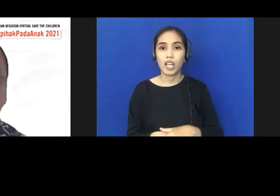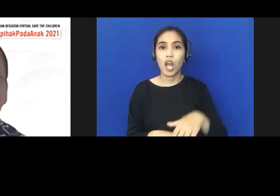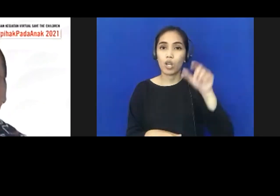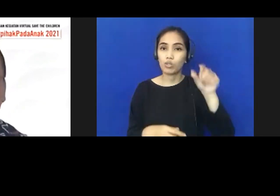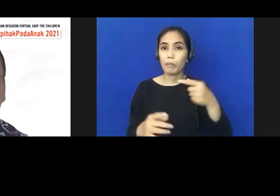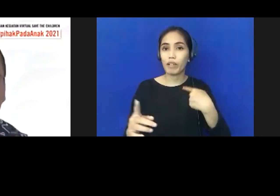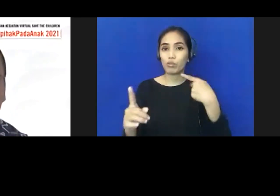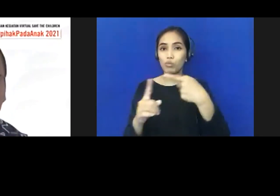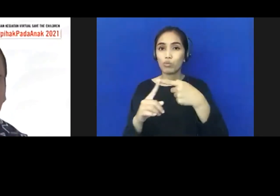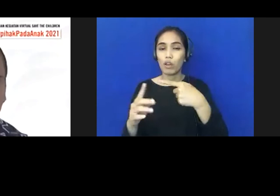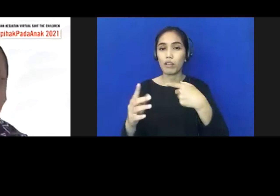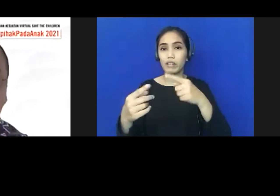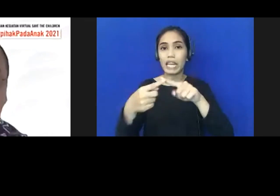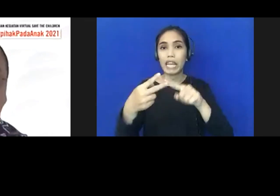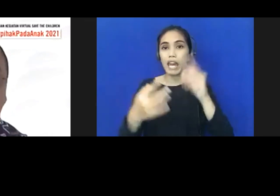Baik,